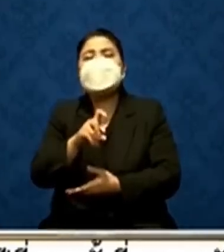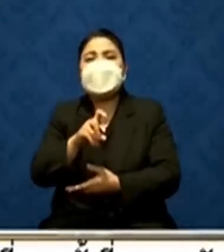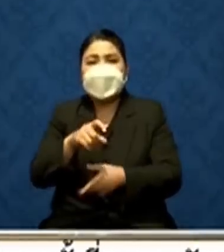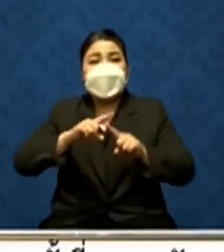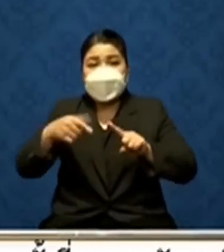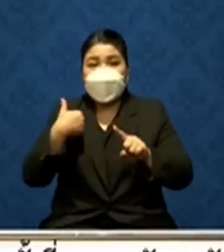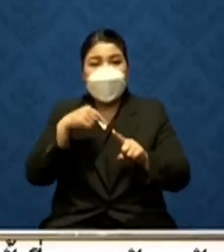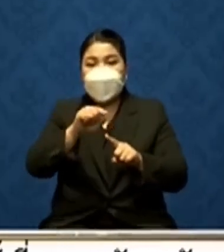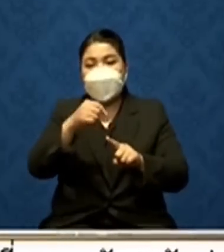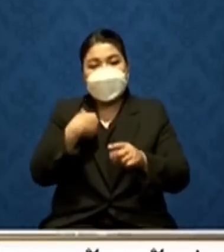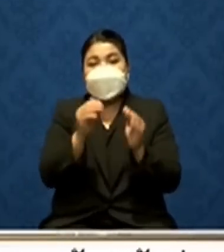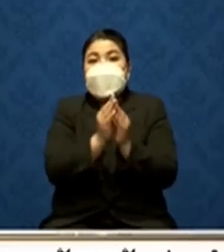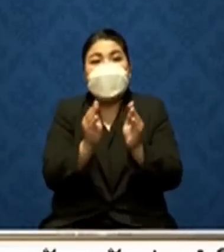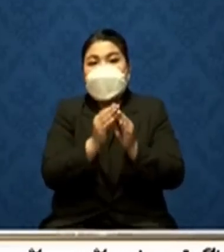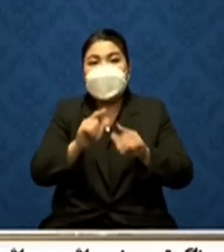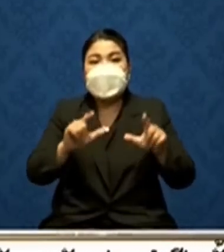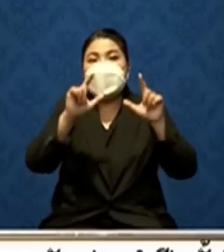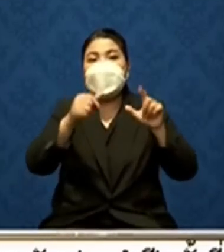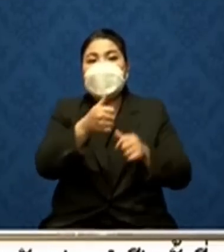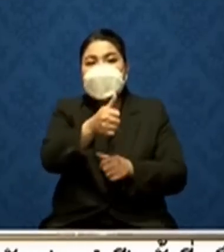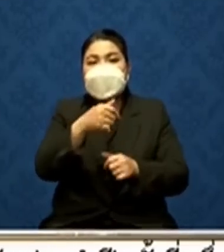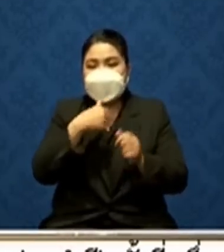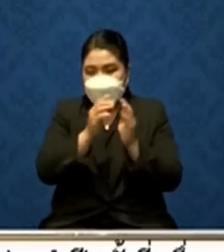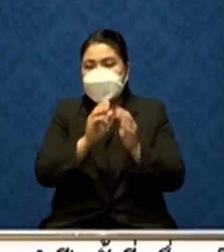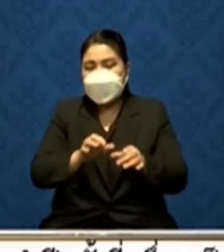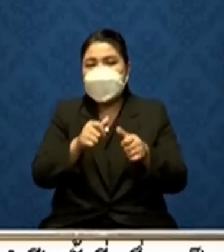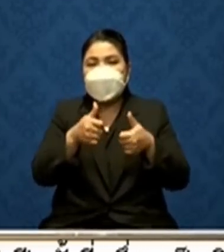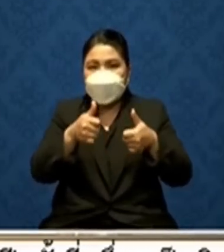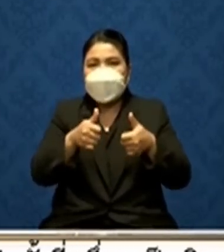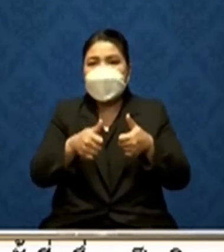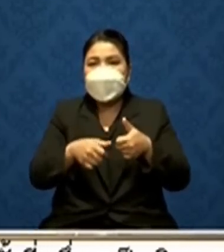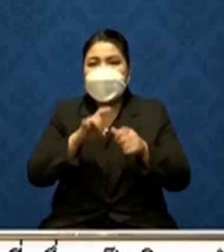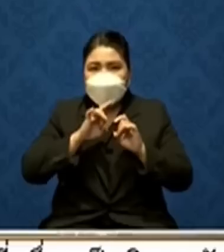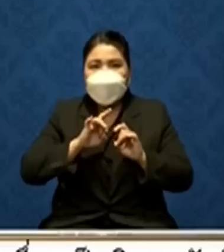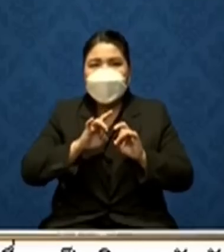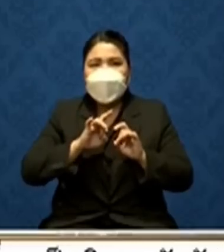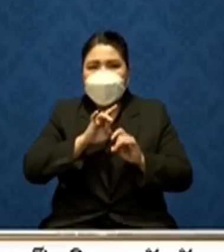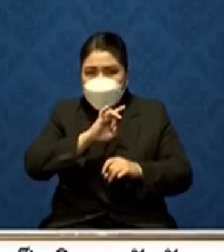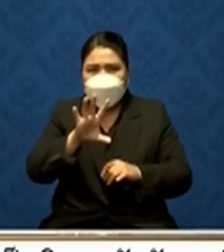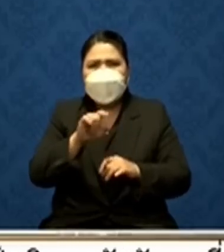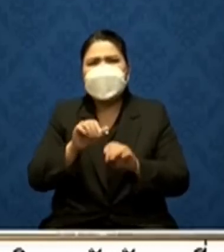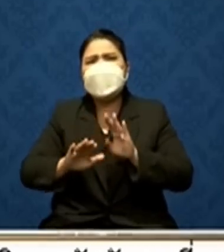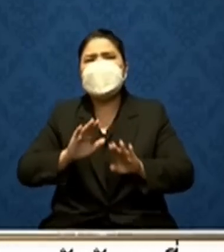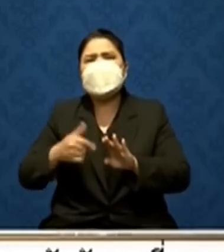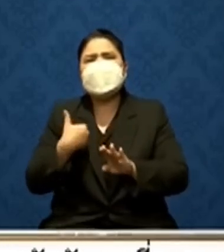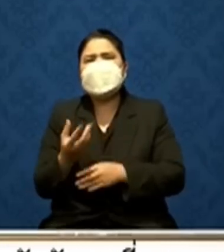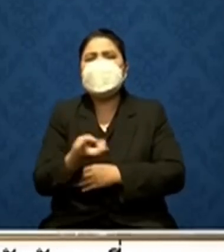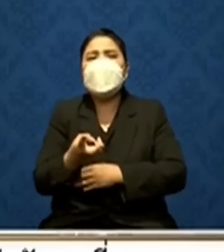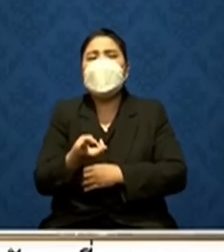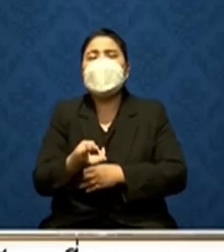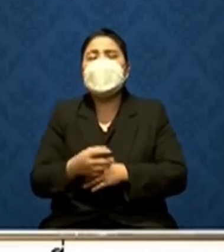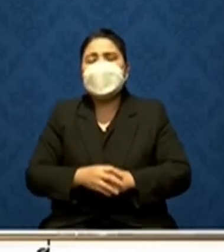พรรคที่มีคะแนนนิยมที่ดีนะครับที่เขาจะรอดอ่ะแต่แกก็รอได้สัดส่วนที่น้อยนะผมจะบอกให้